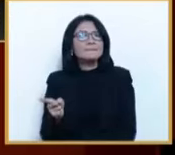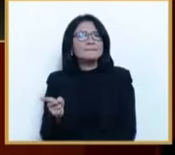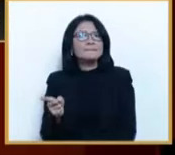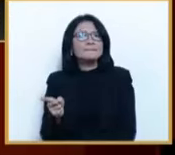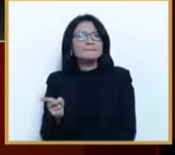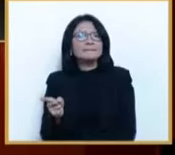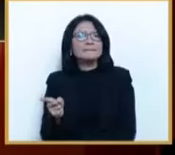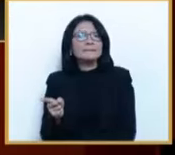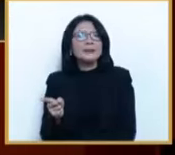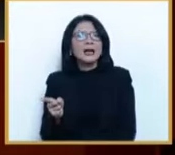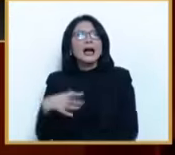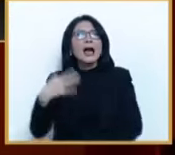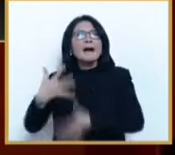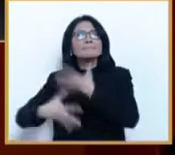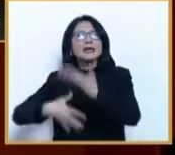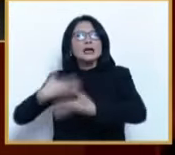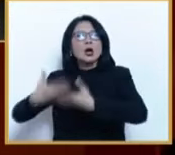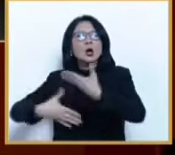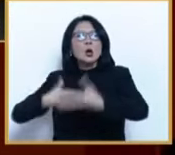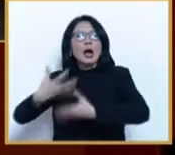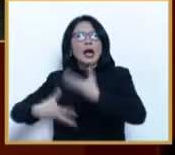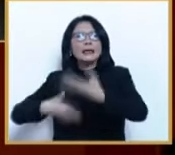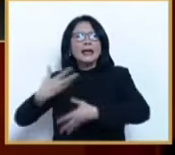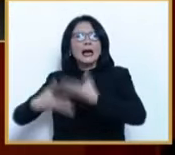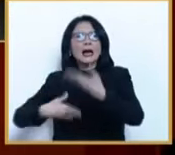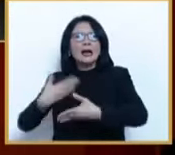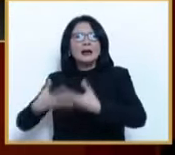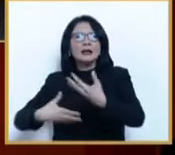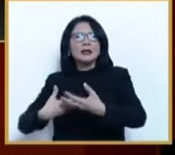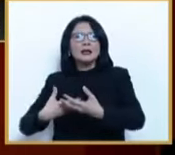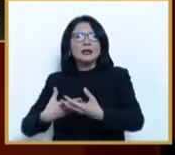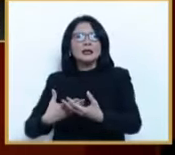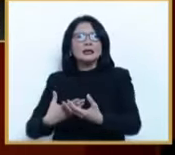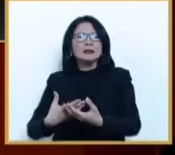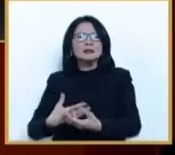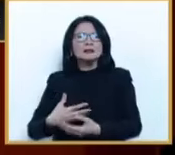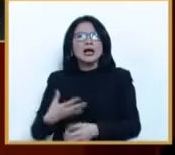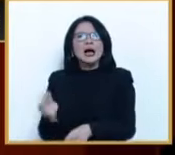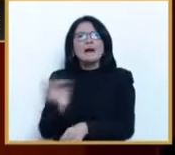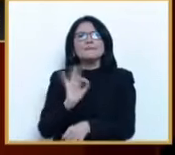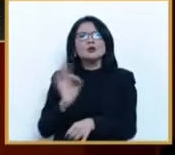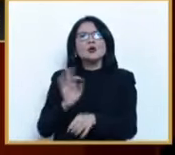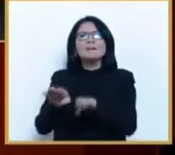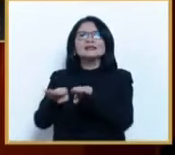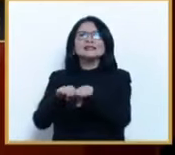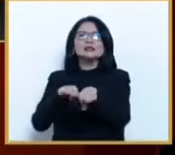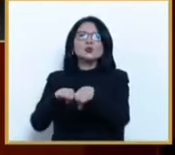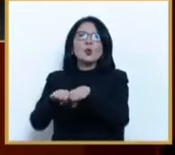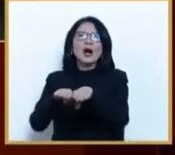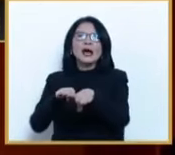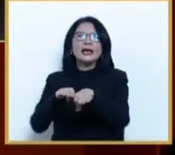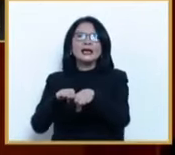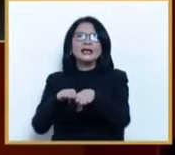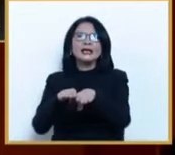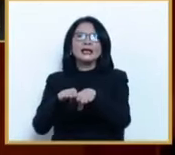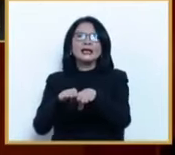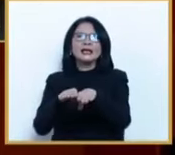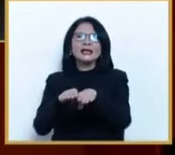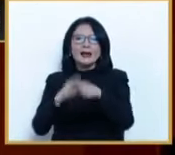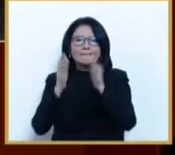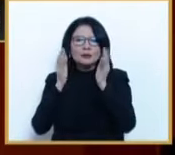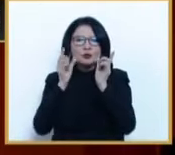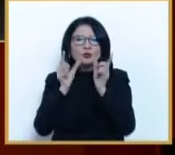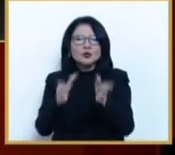karena pengelolaannya belum pruden belum sesuai dengan peruntukannya